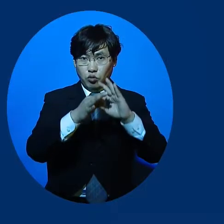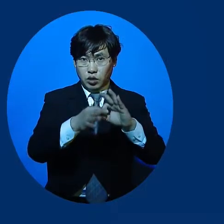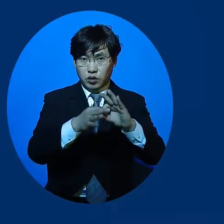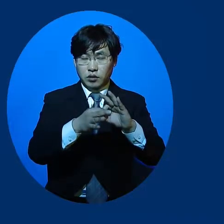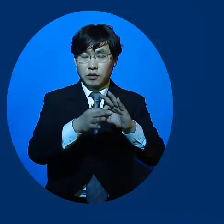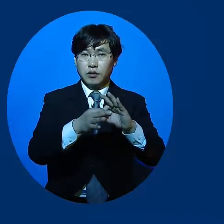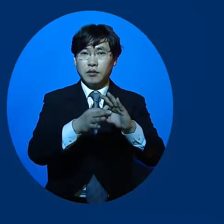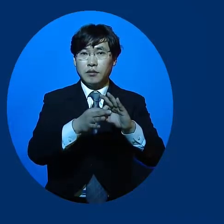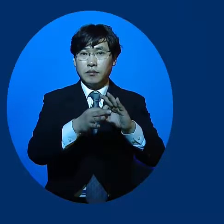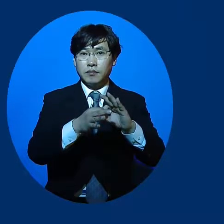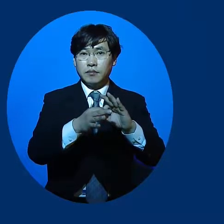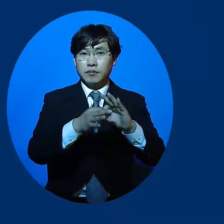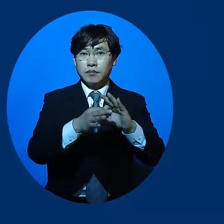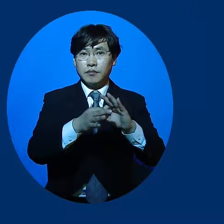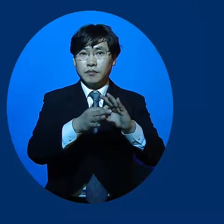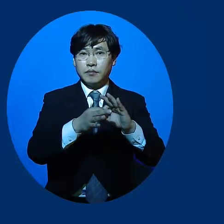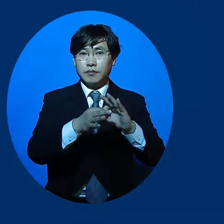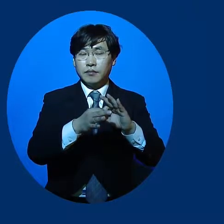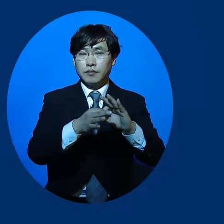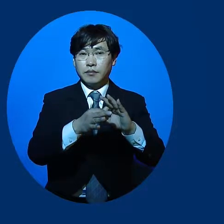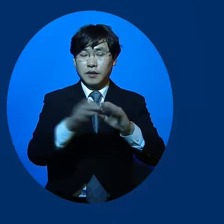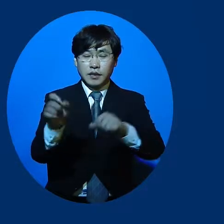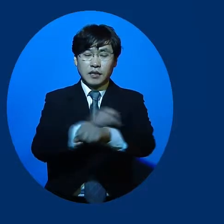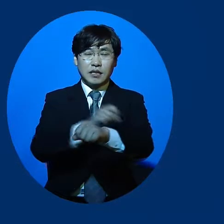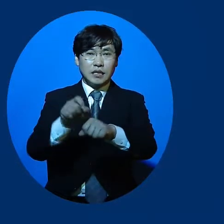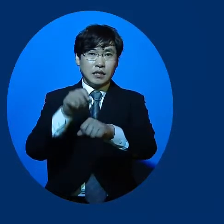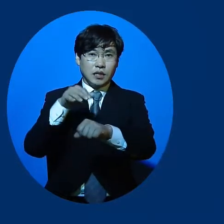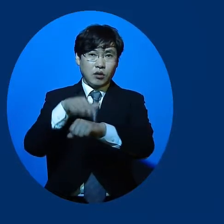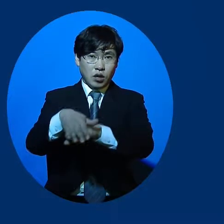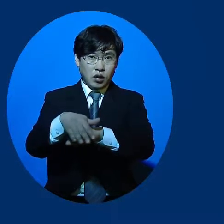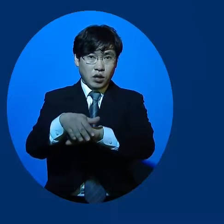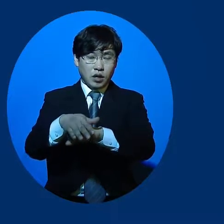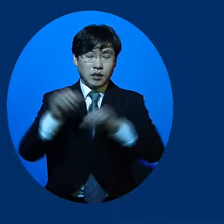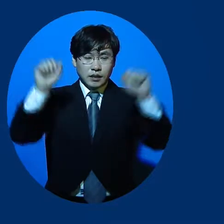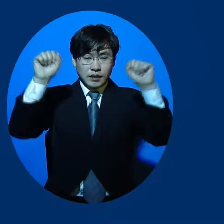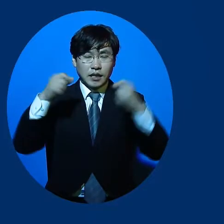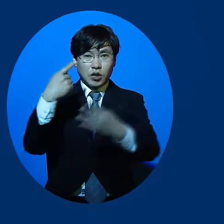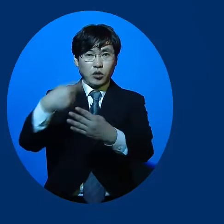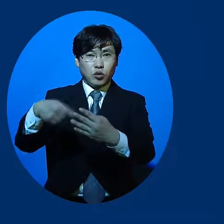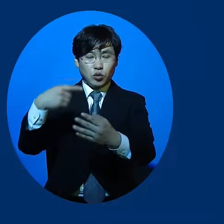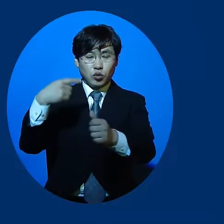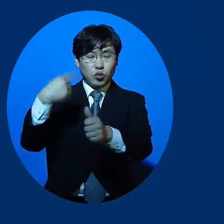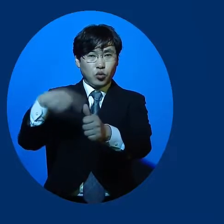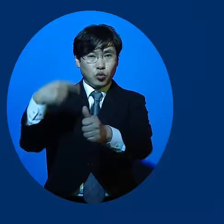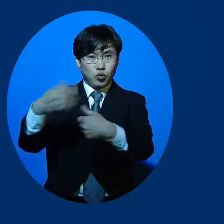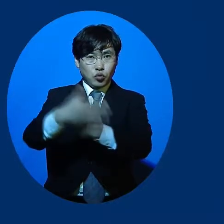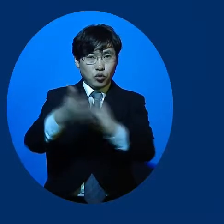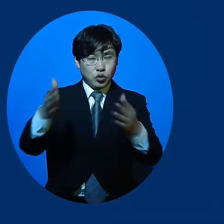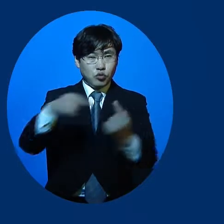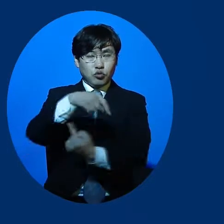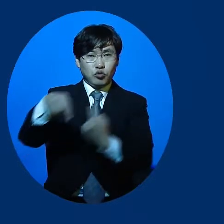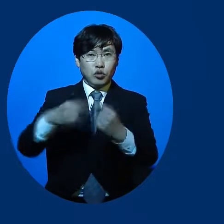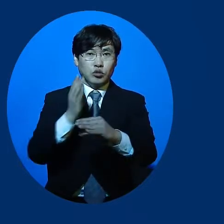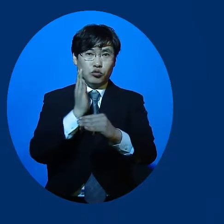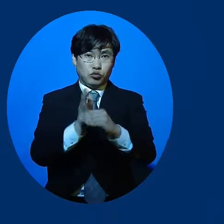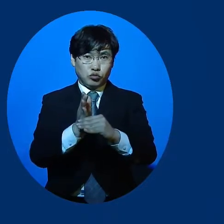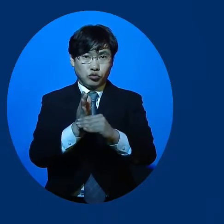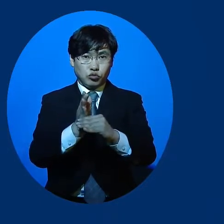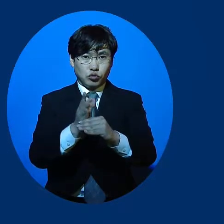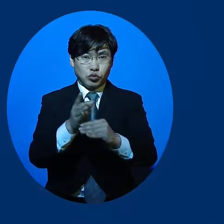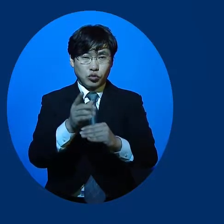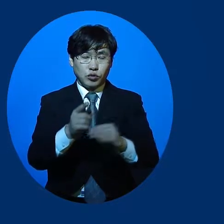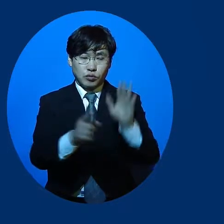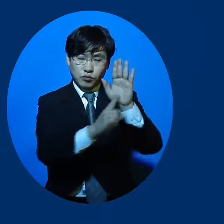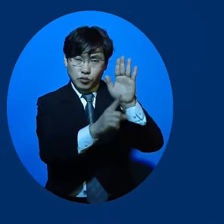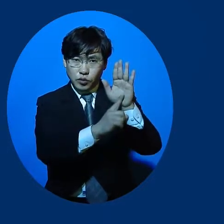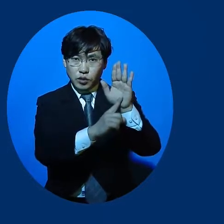대상으로 특화형 장애인 생활체육 교실을 확대하여 생활체육 신규 수요